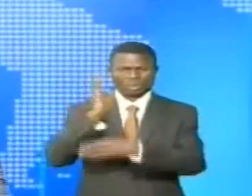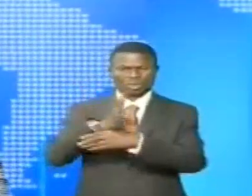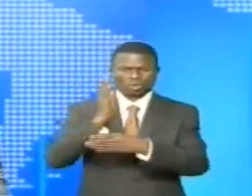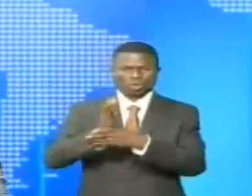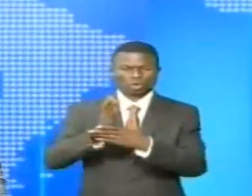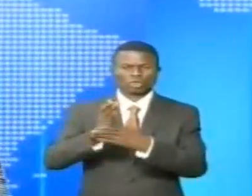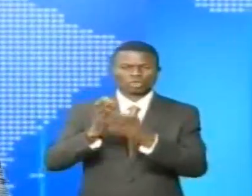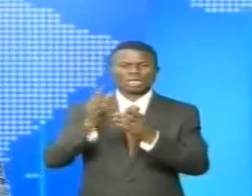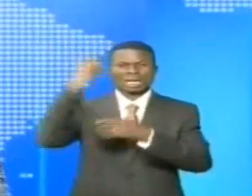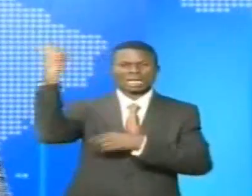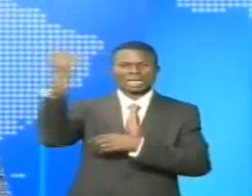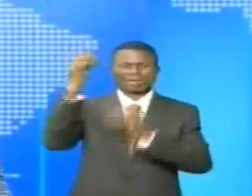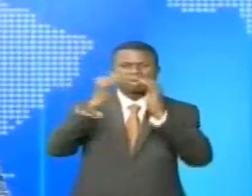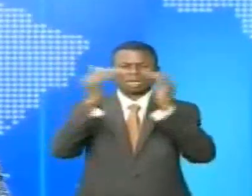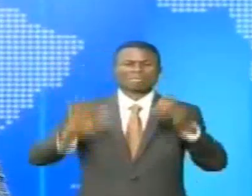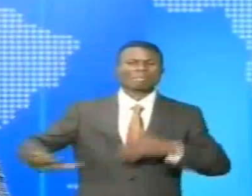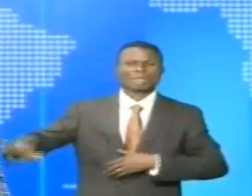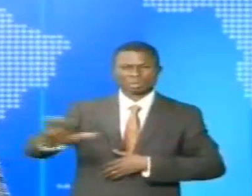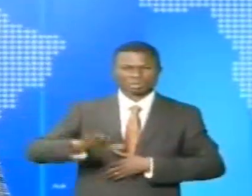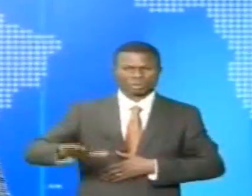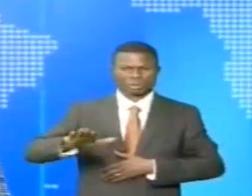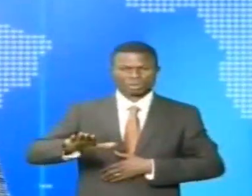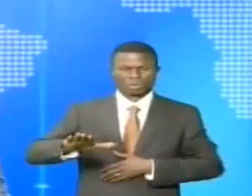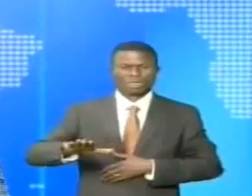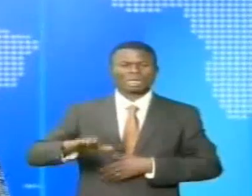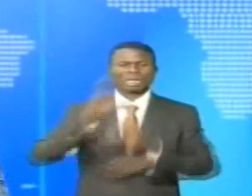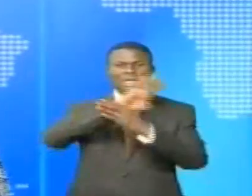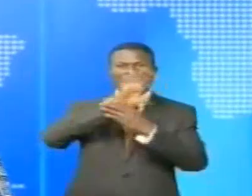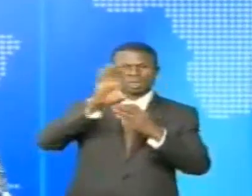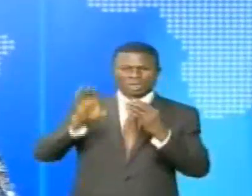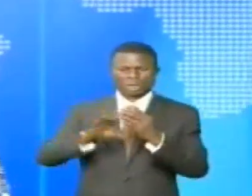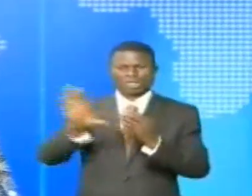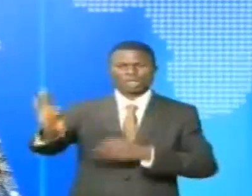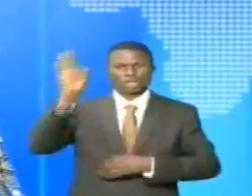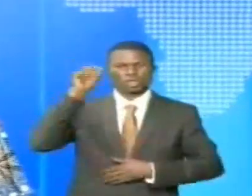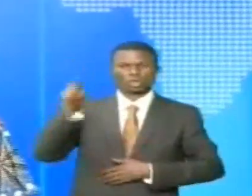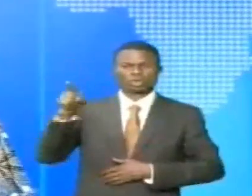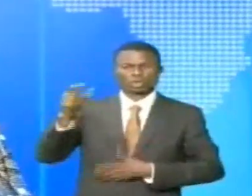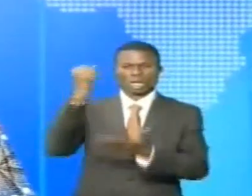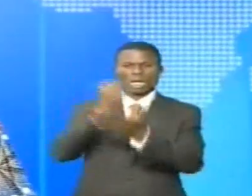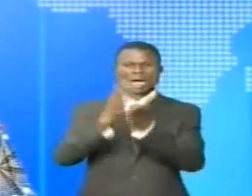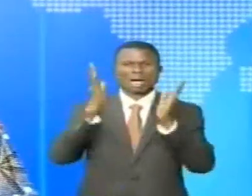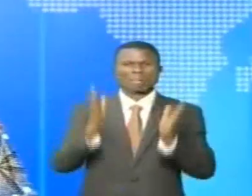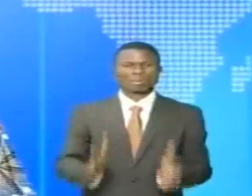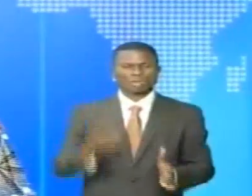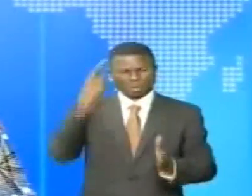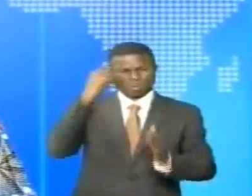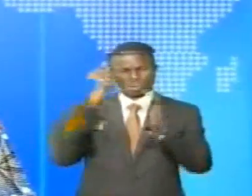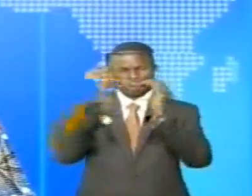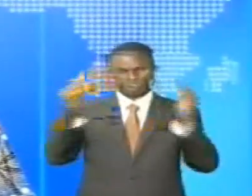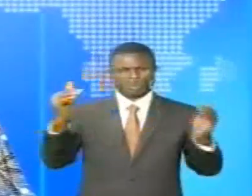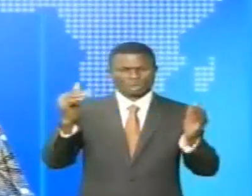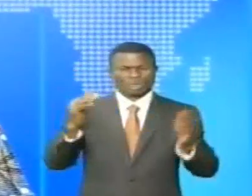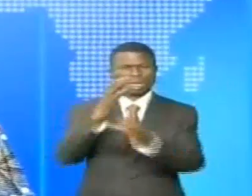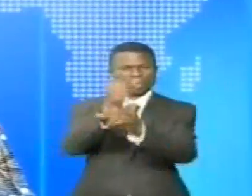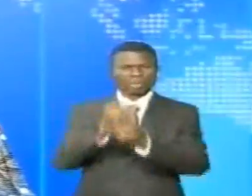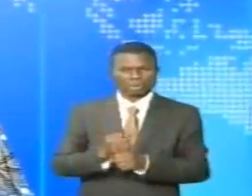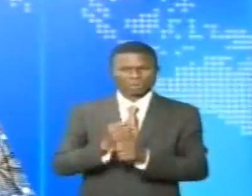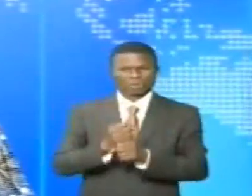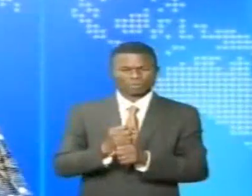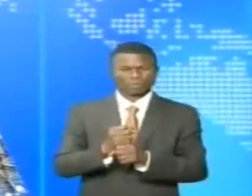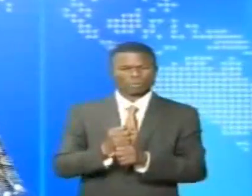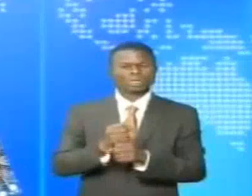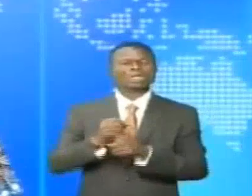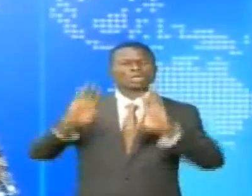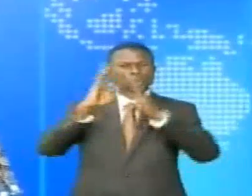la paix des nations et continents, vient d'être désignée ambassadrice pour la paix. Elle a donc obtenu la confiance de tous les